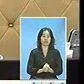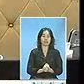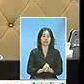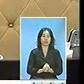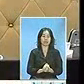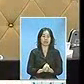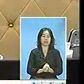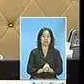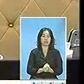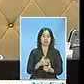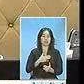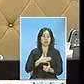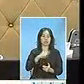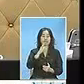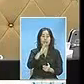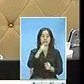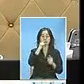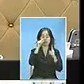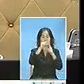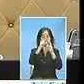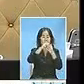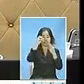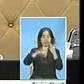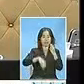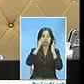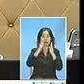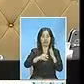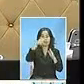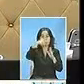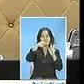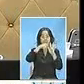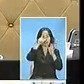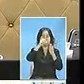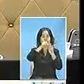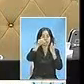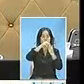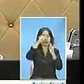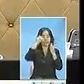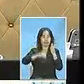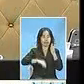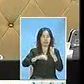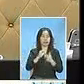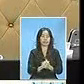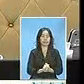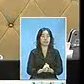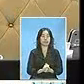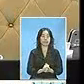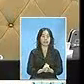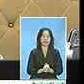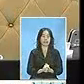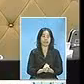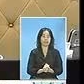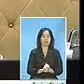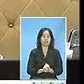เอาท่านไม่ต้องบอกคนผ่านถอนไปเลยนะครับท่านสันติมาถอนท่านสันติไม่ต้องหรอกครับให้ท่านสามารถได้วางไม่น